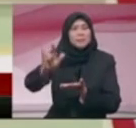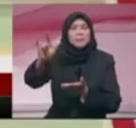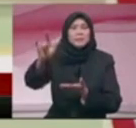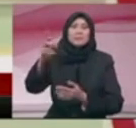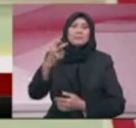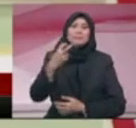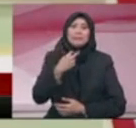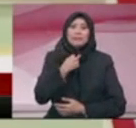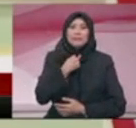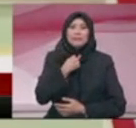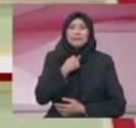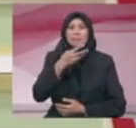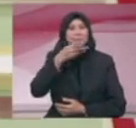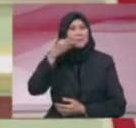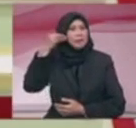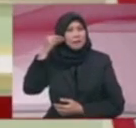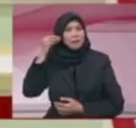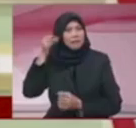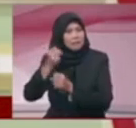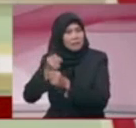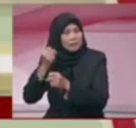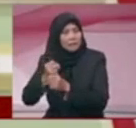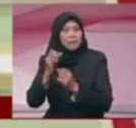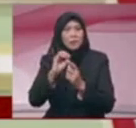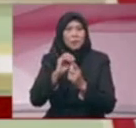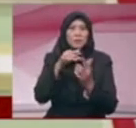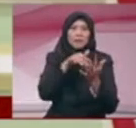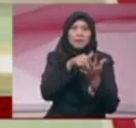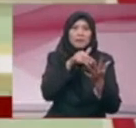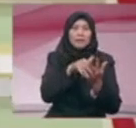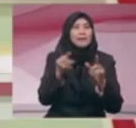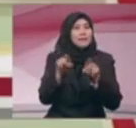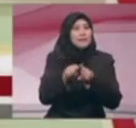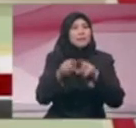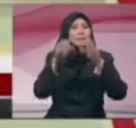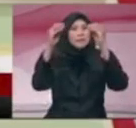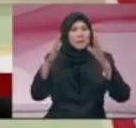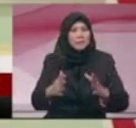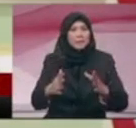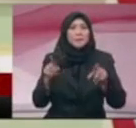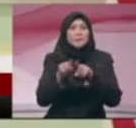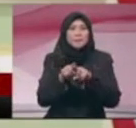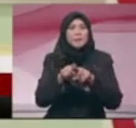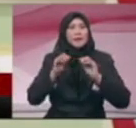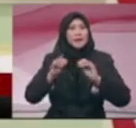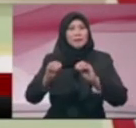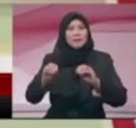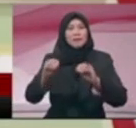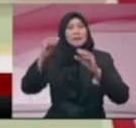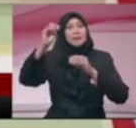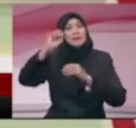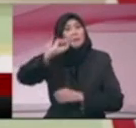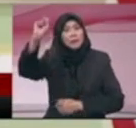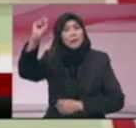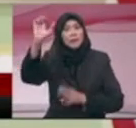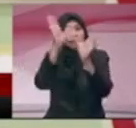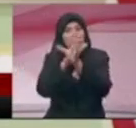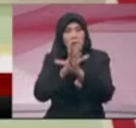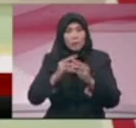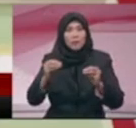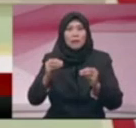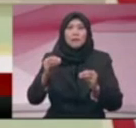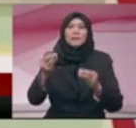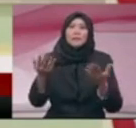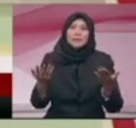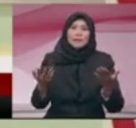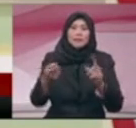terpaksa pulang. Begitulah juga dengan guru-guru di sekolah-sekolah yang mengajar di Sabah, Sarawak ataupun sebaliknya.